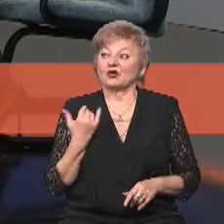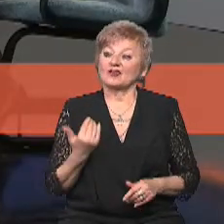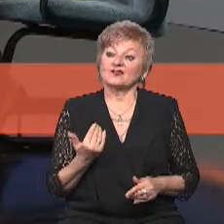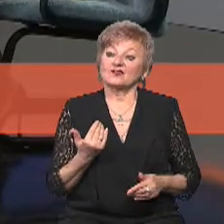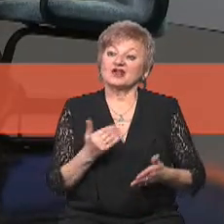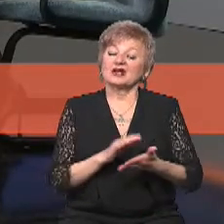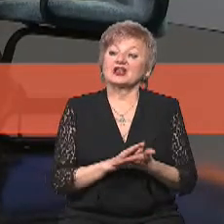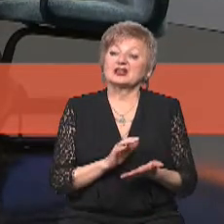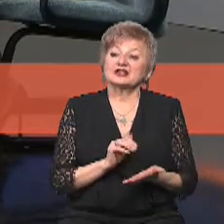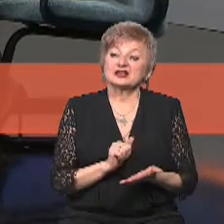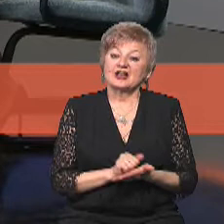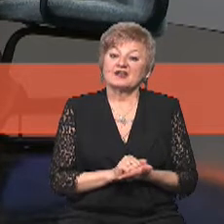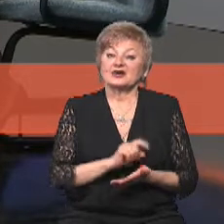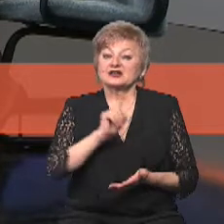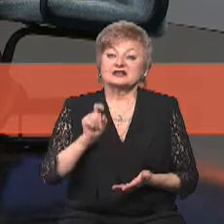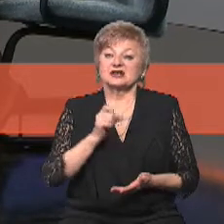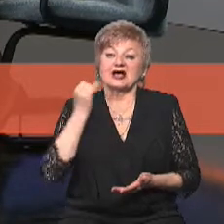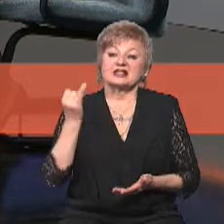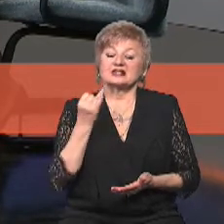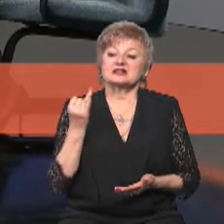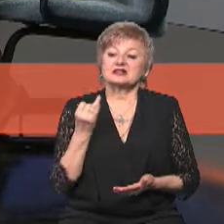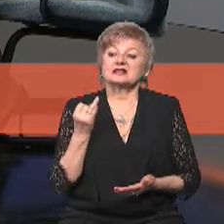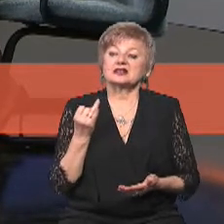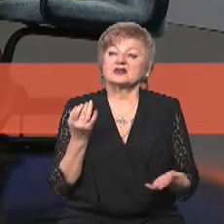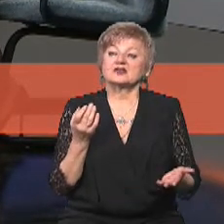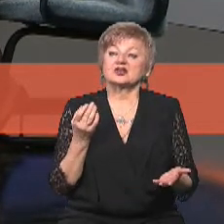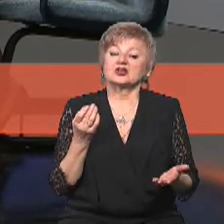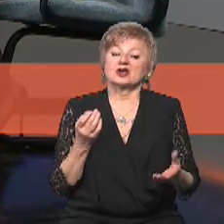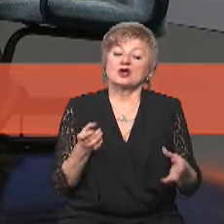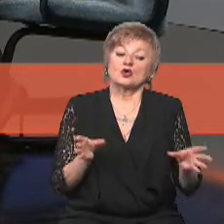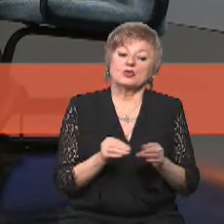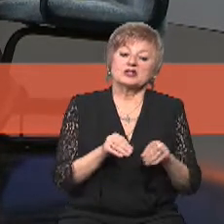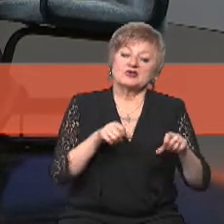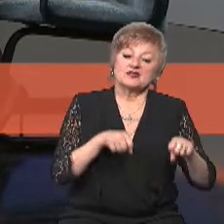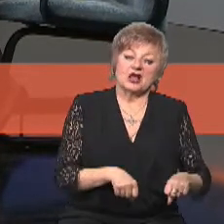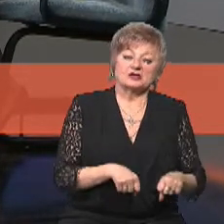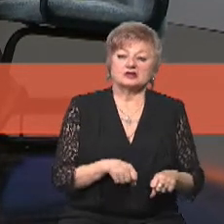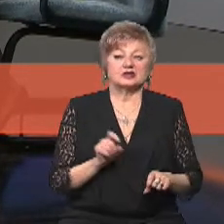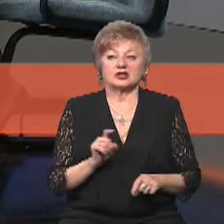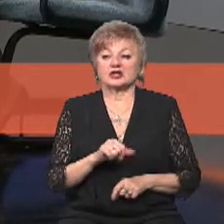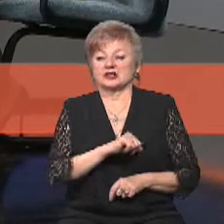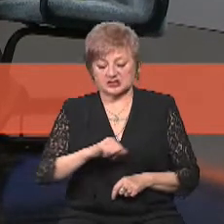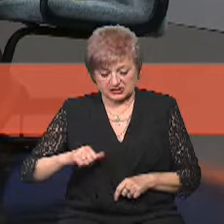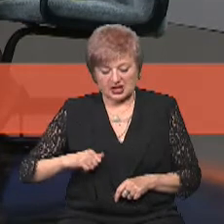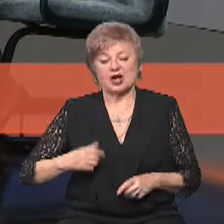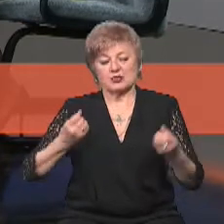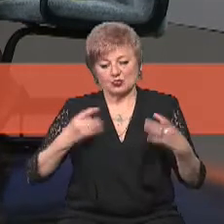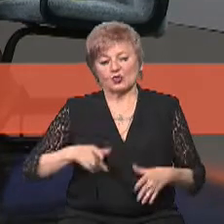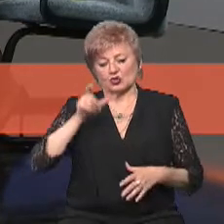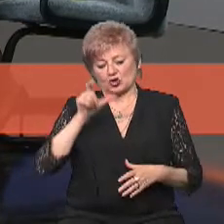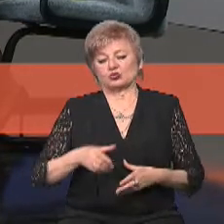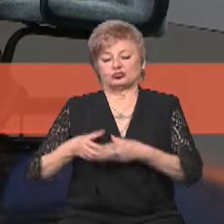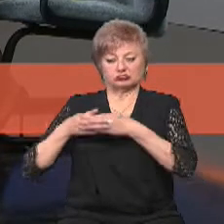це саме за ініціативи громадських активістів, чи це спільно з міською владою? Ні, це те, що ми от виходимо, наші